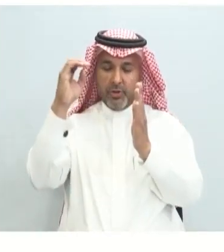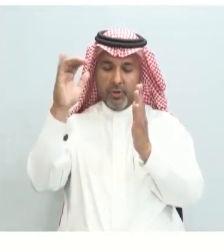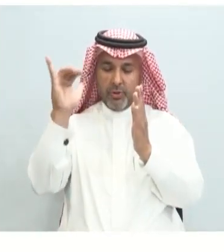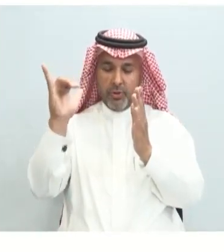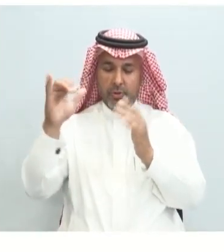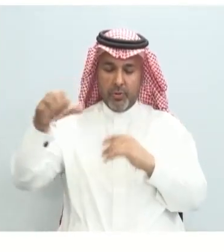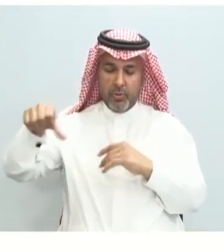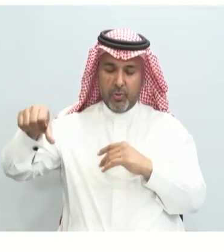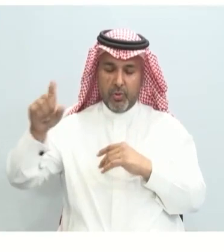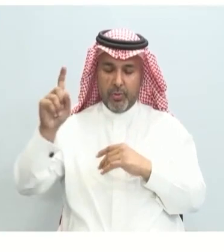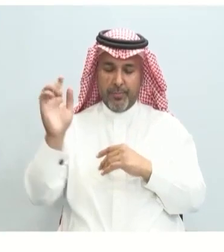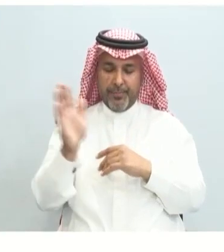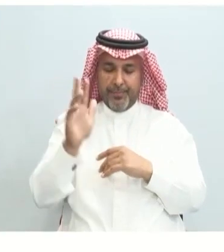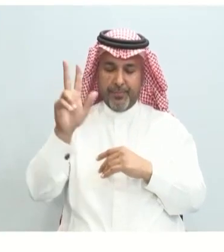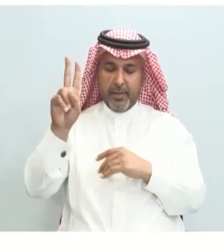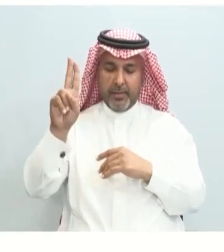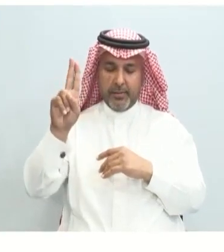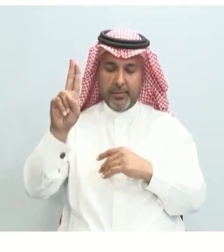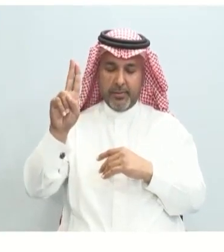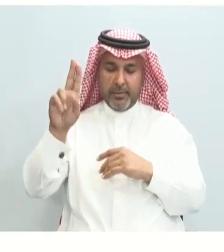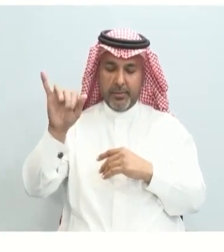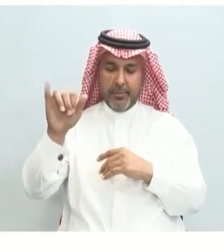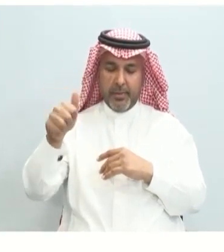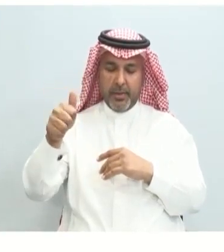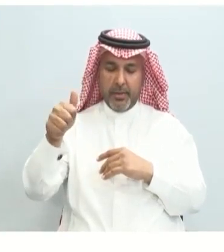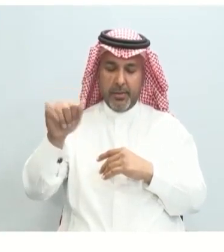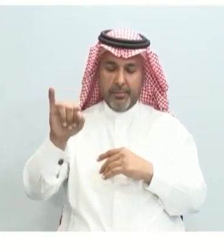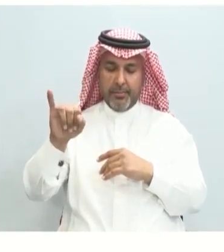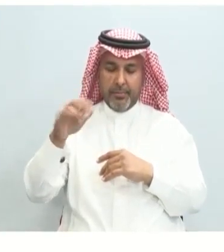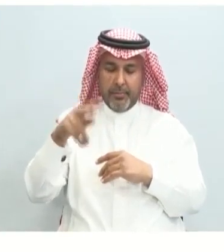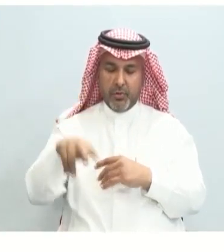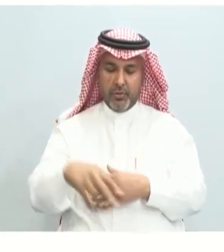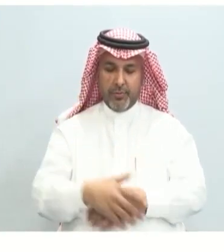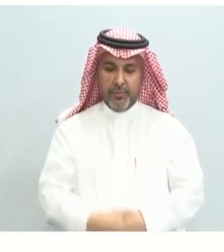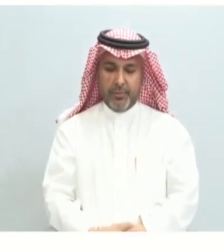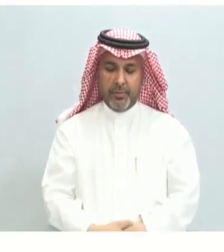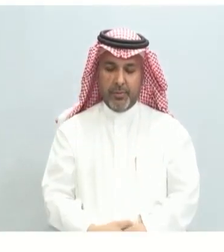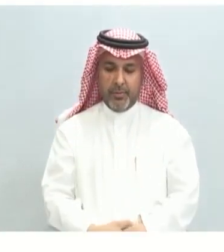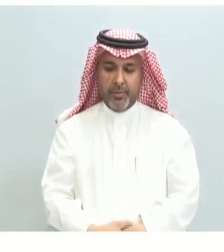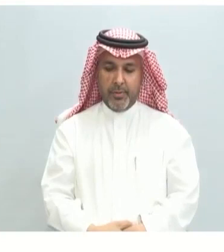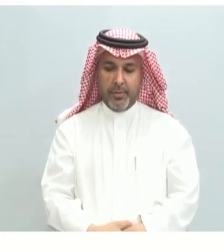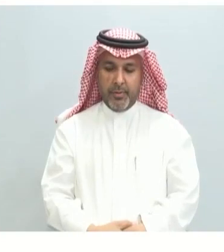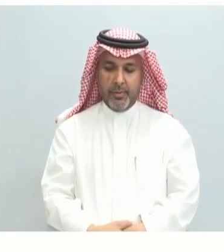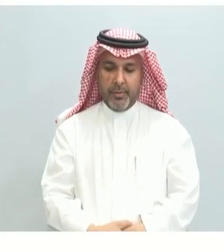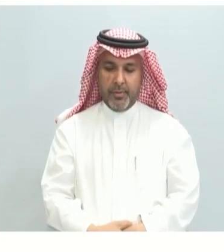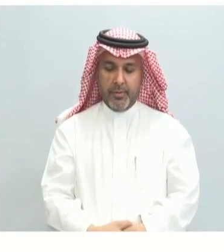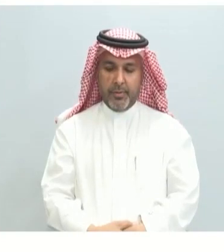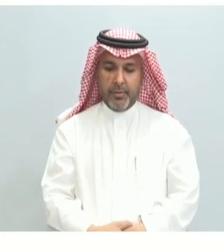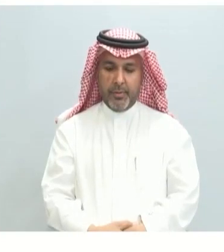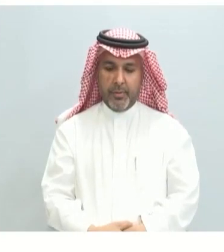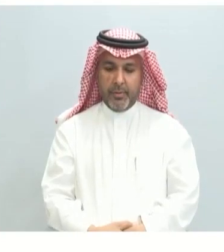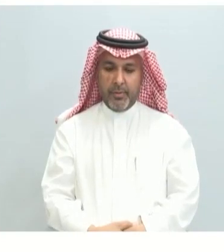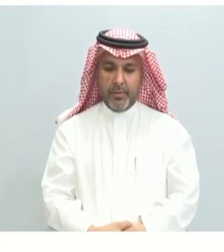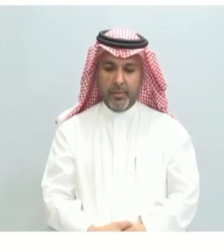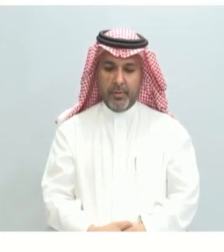جيوب التمام قانون جيوب التمام وبالتالي راح يعني بقول الان الضلع اي